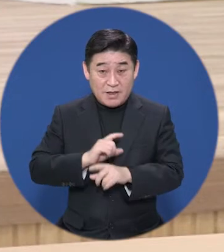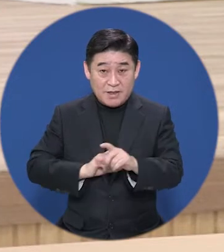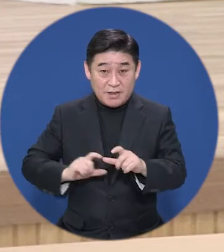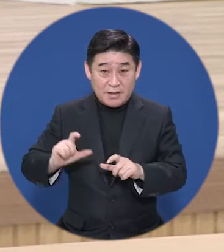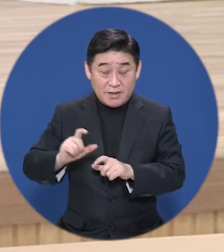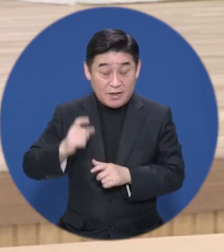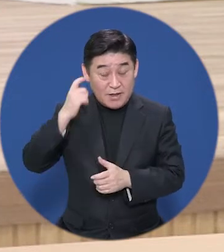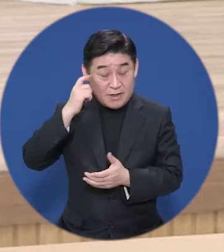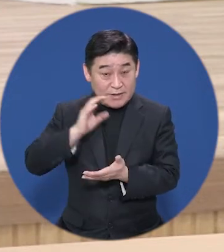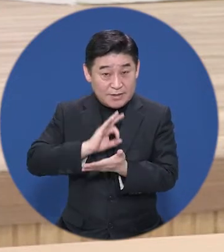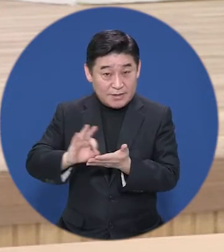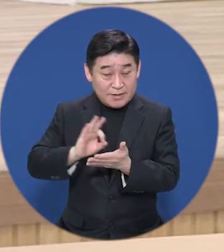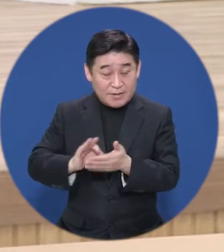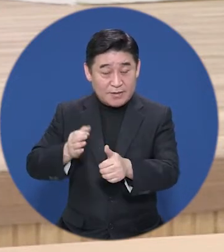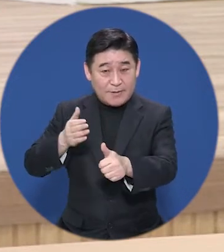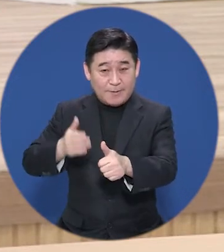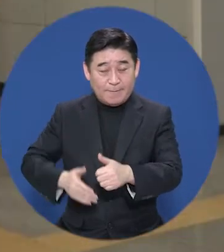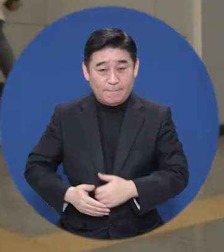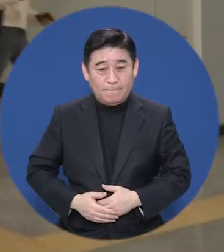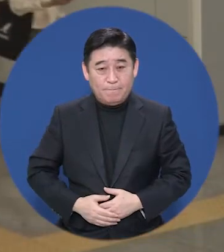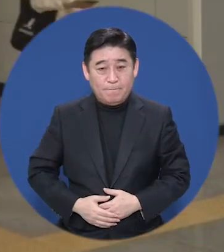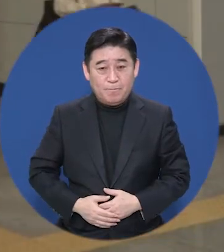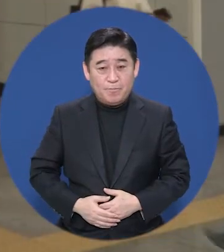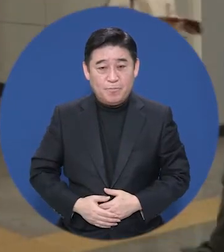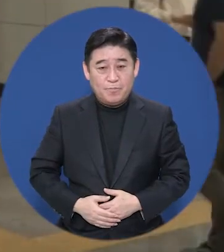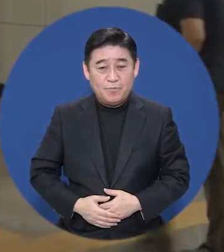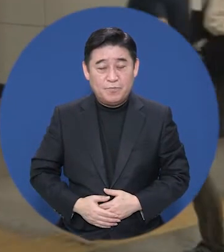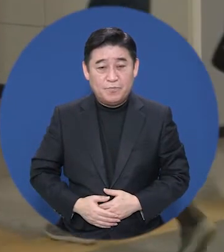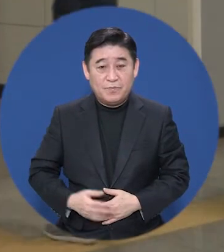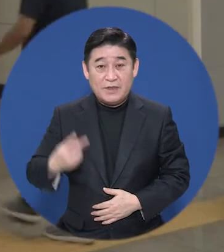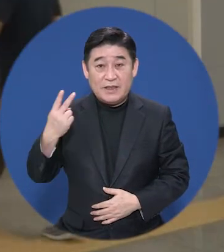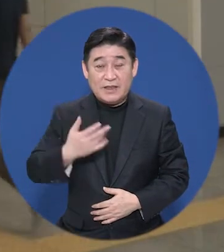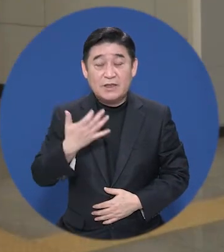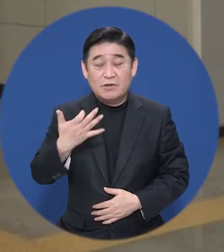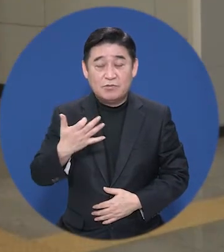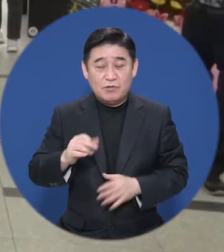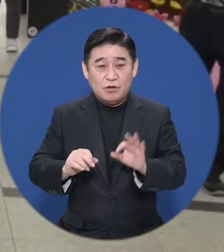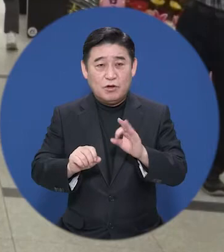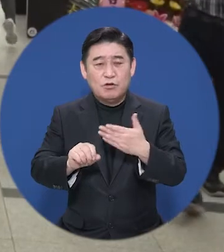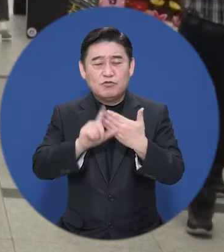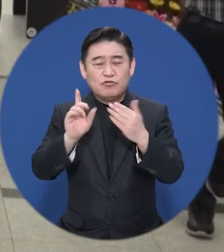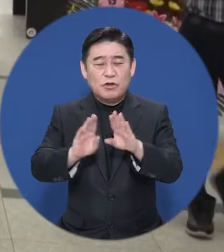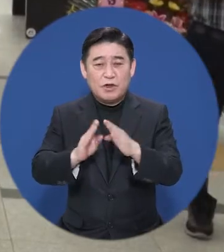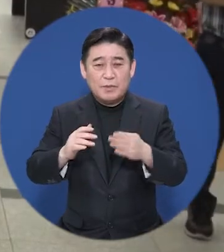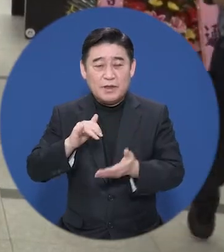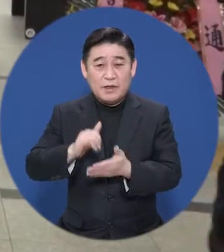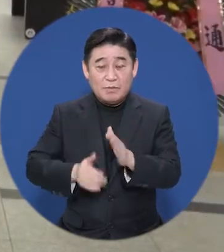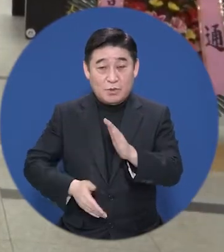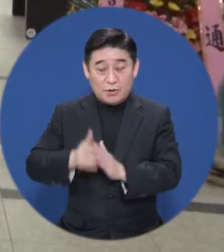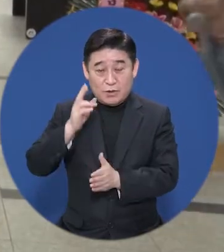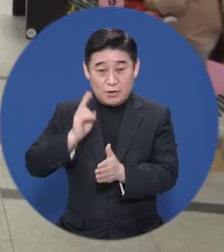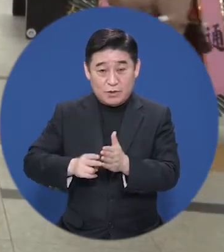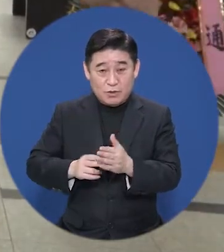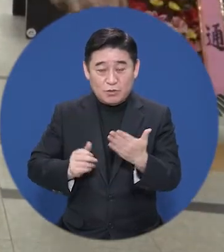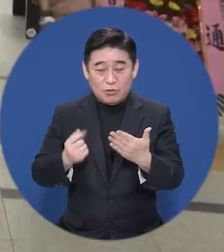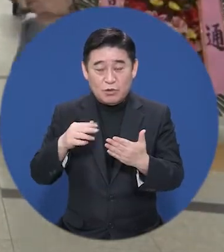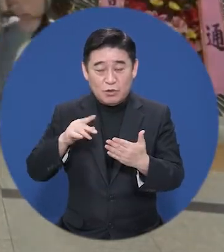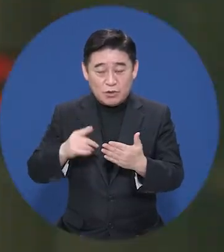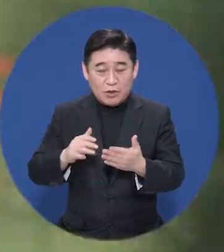그 안전 쪽에 더 신경 써야 한다. 2019년 9월 개통한 김포도시철도는